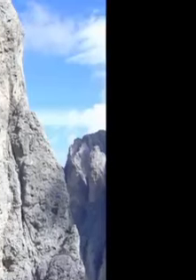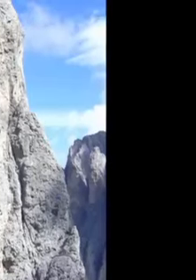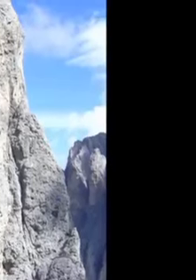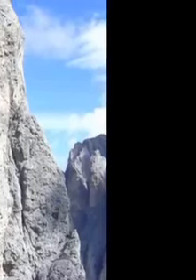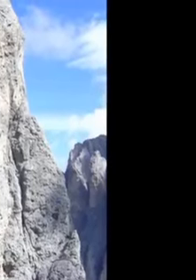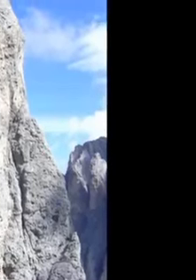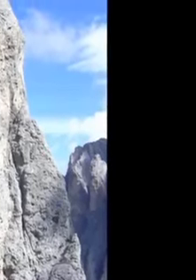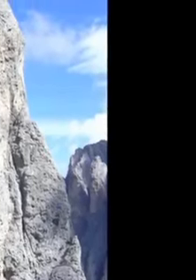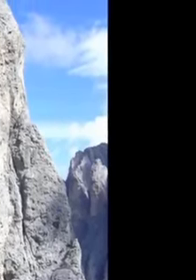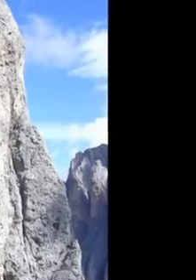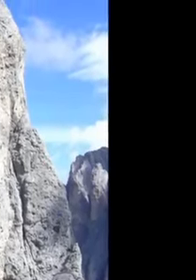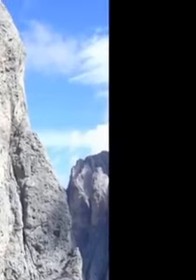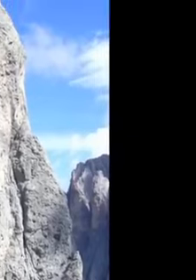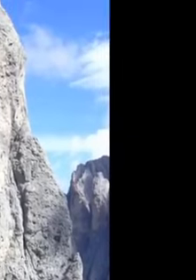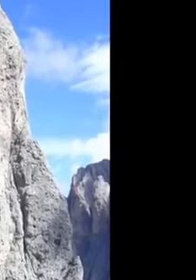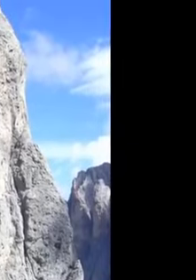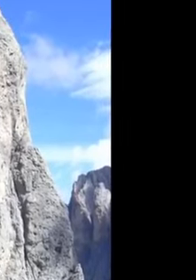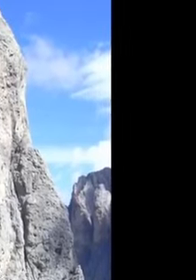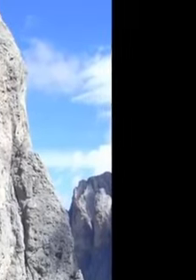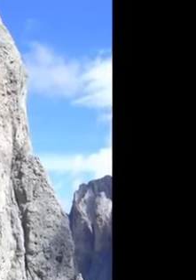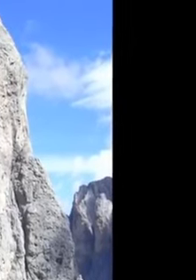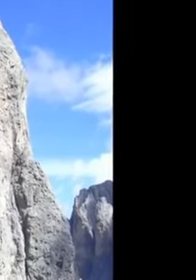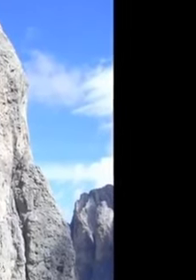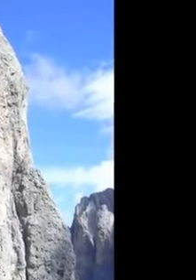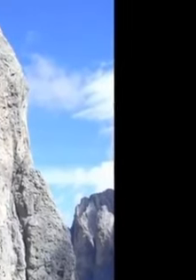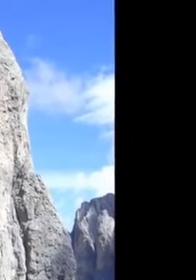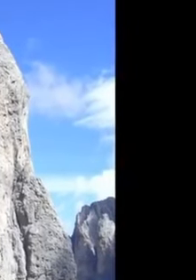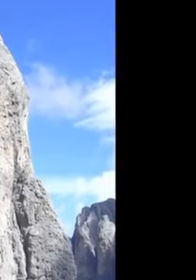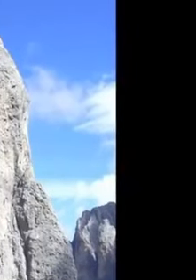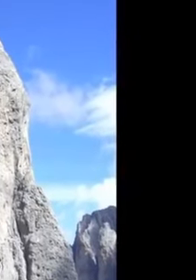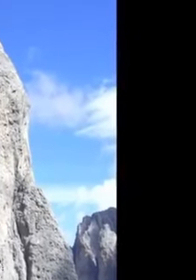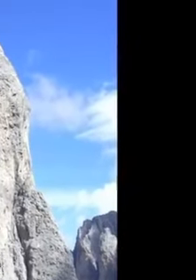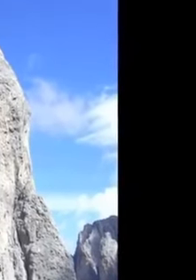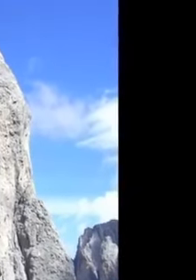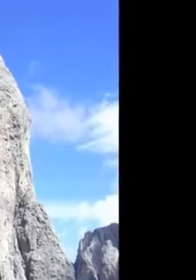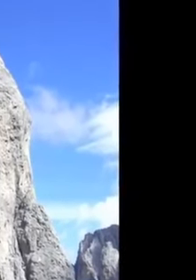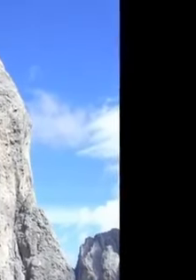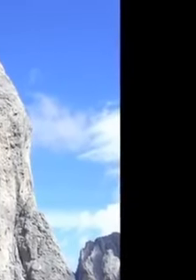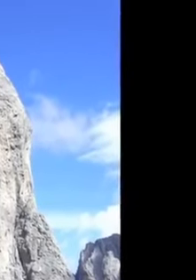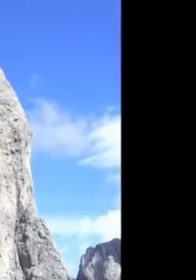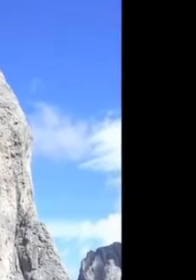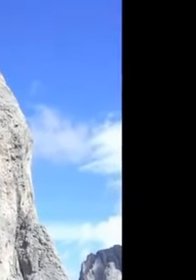solo adesso qui